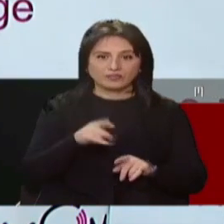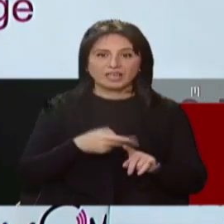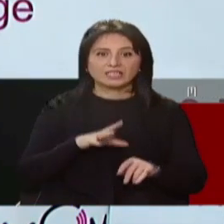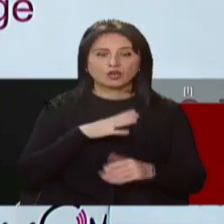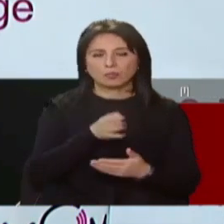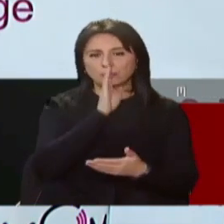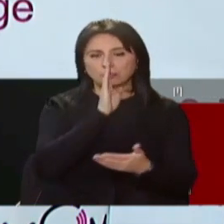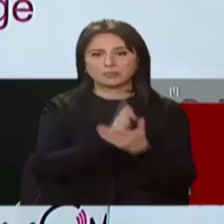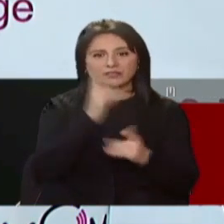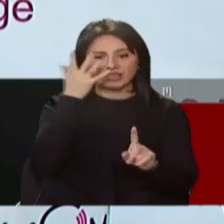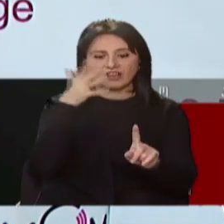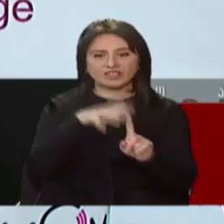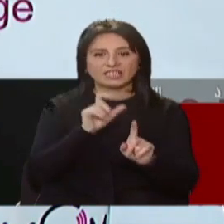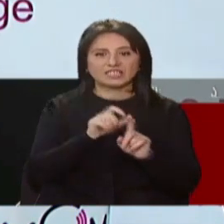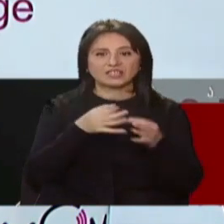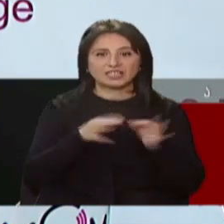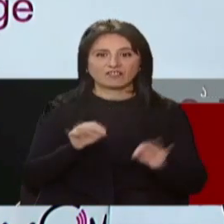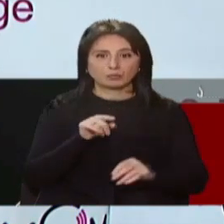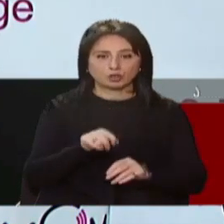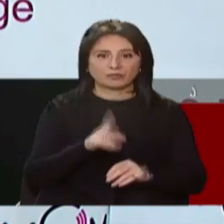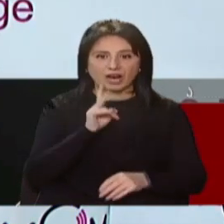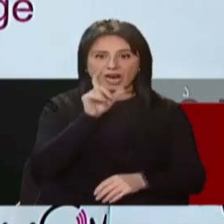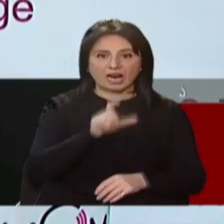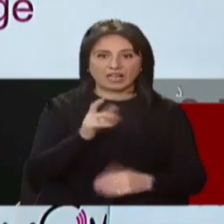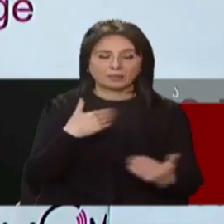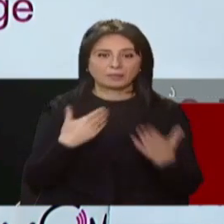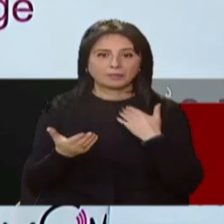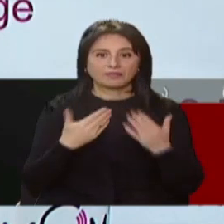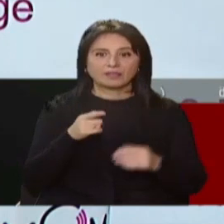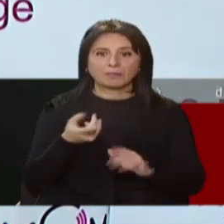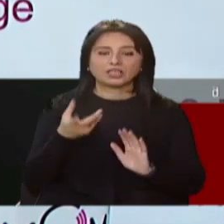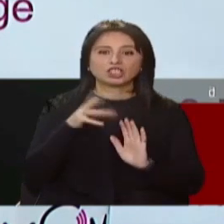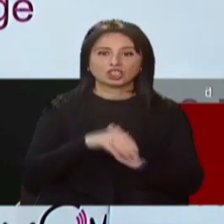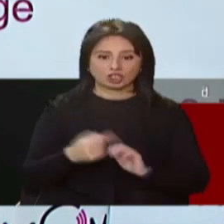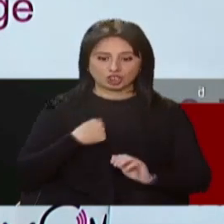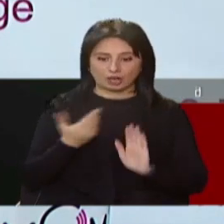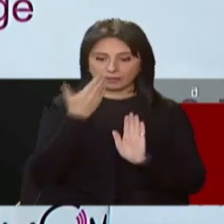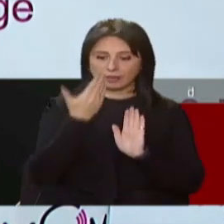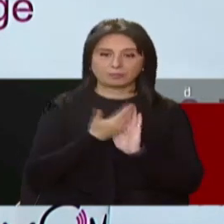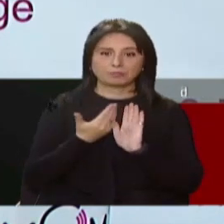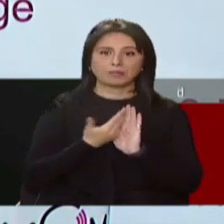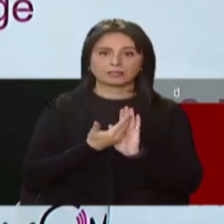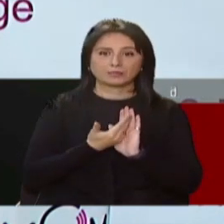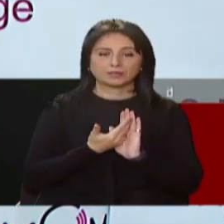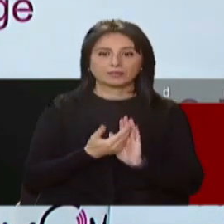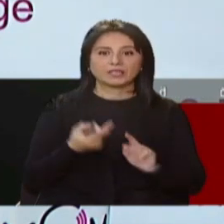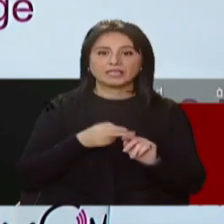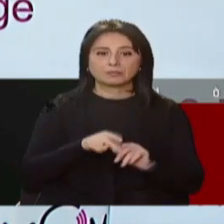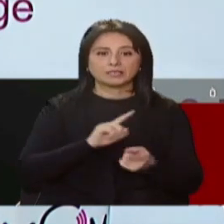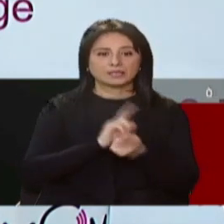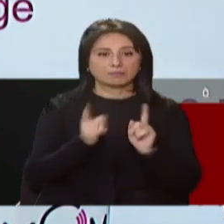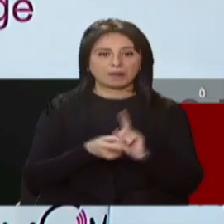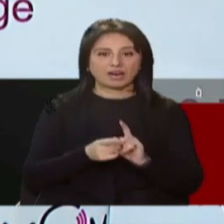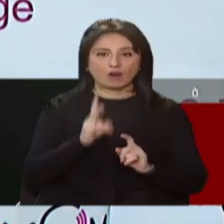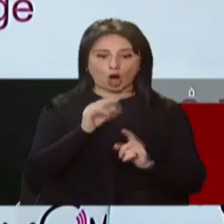იყო პირდაპირი თავდასხმა სიტყვის თავისუფლებაზე კანდიდატებთან მიმართებით მათ შორის ჩემთან მიმართებითაც იმის მაგივრად